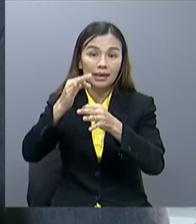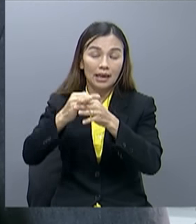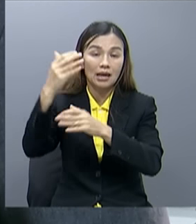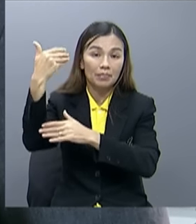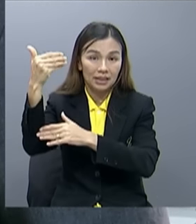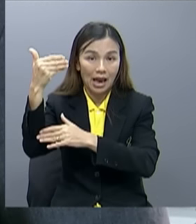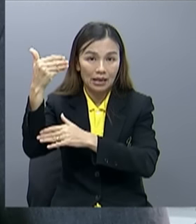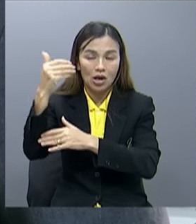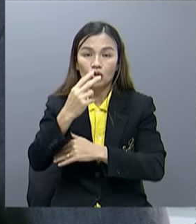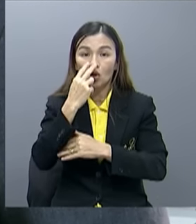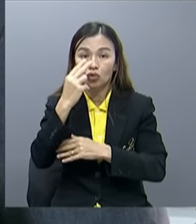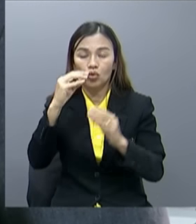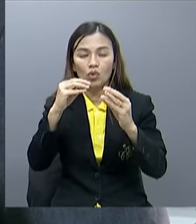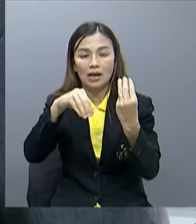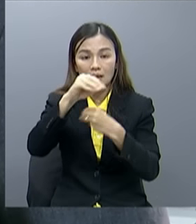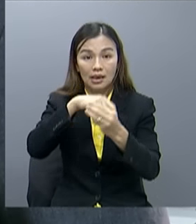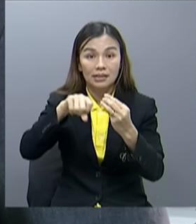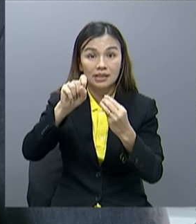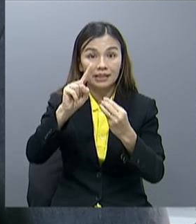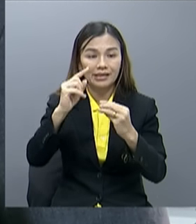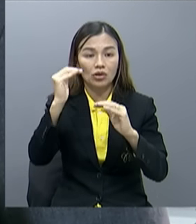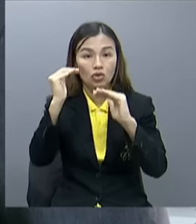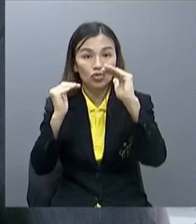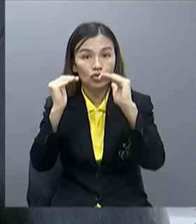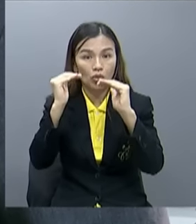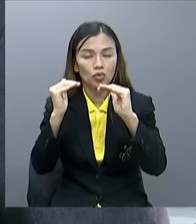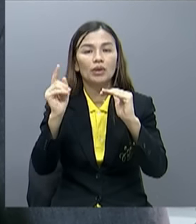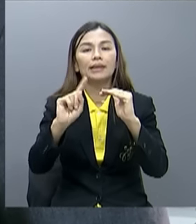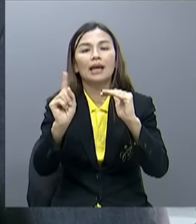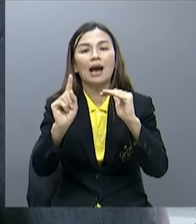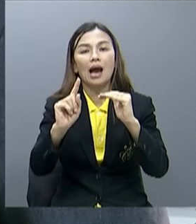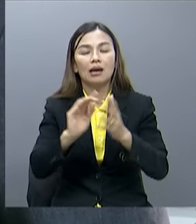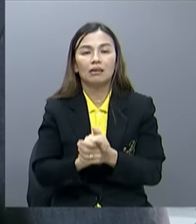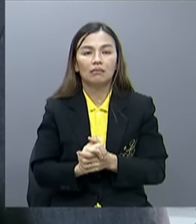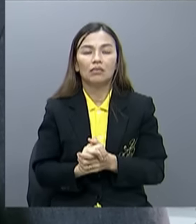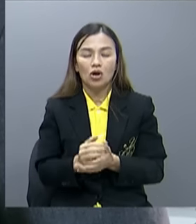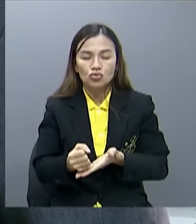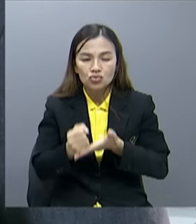องรักษาสมดุลทางเศรษฐกิจเนี่ยมันเป็นยังไงนะครับก็อาจจะทำให้มีการพูดคุยกันมากขึ้น